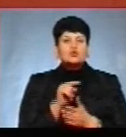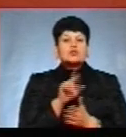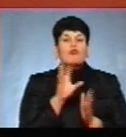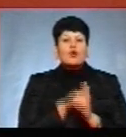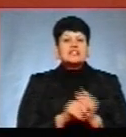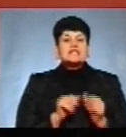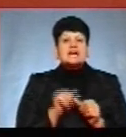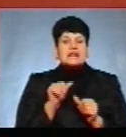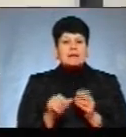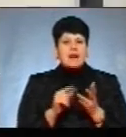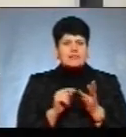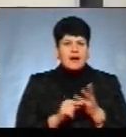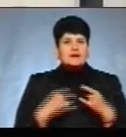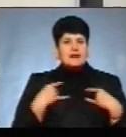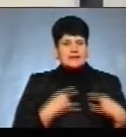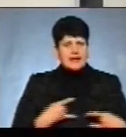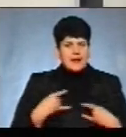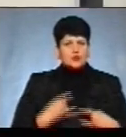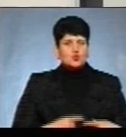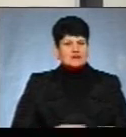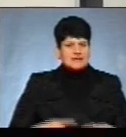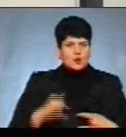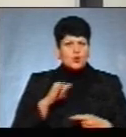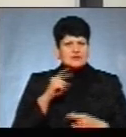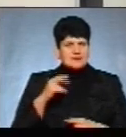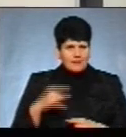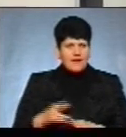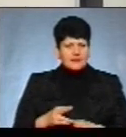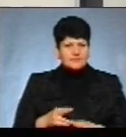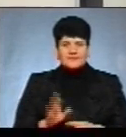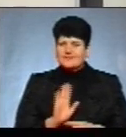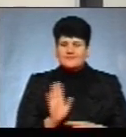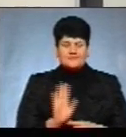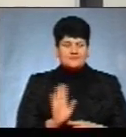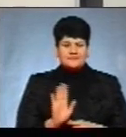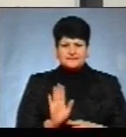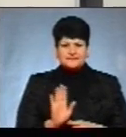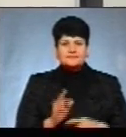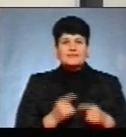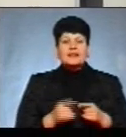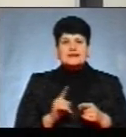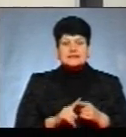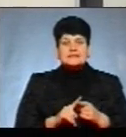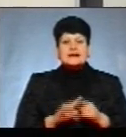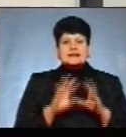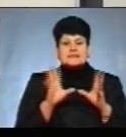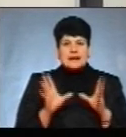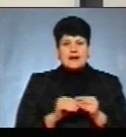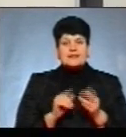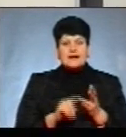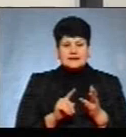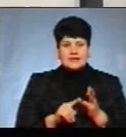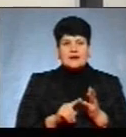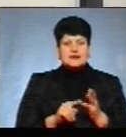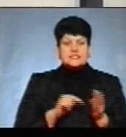окрім аналізів, також і рентген, УЗД? Ні, значить, це загальний аналіз